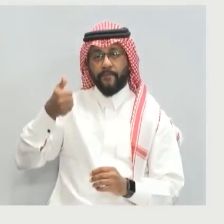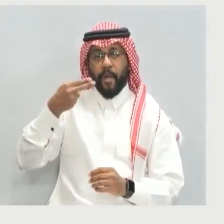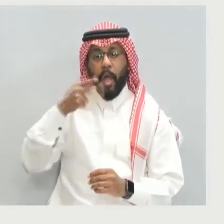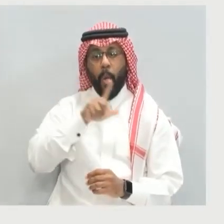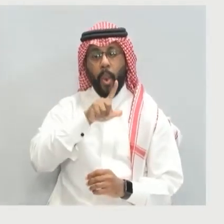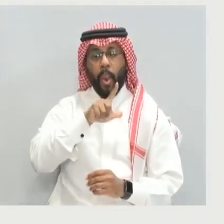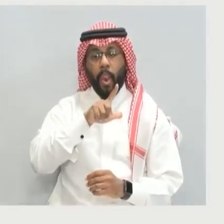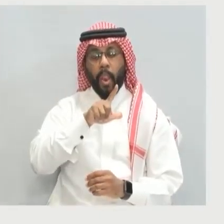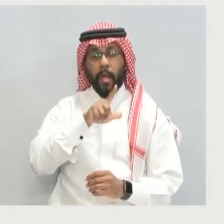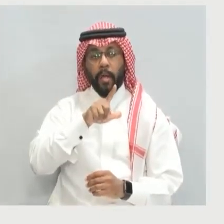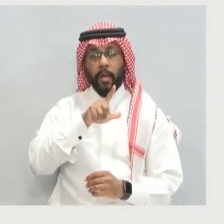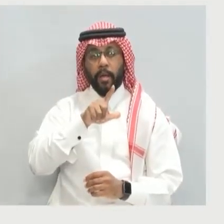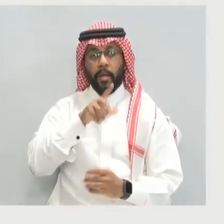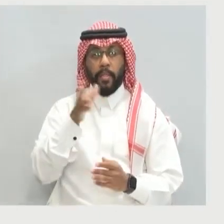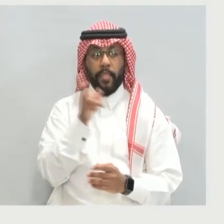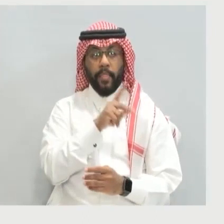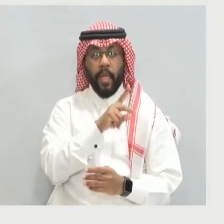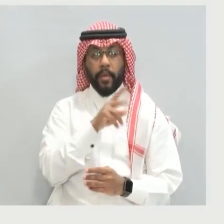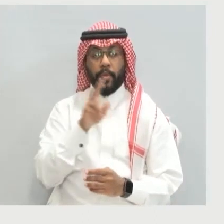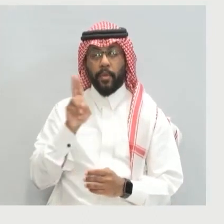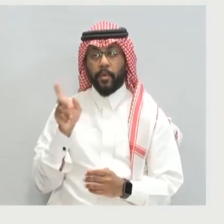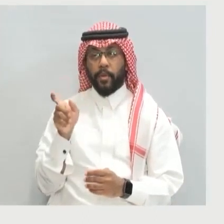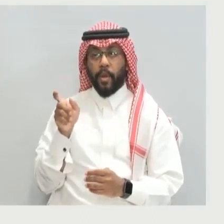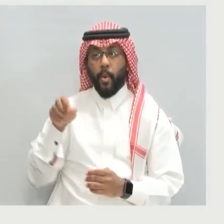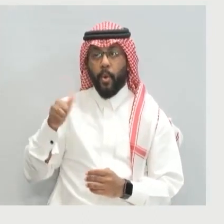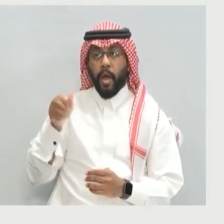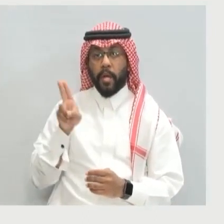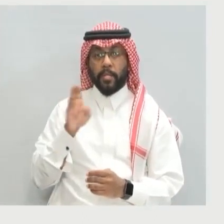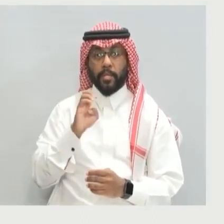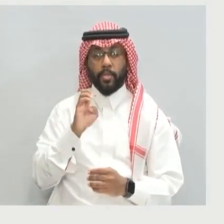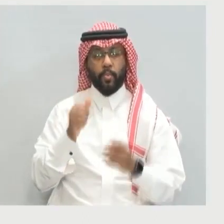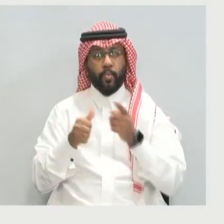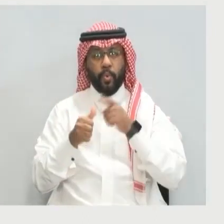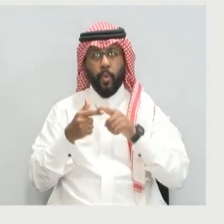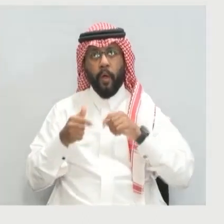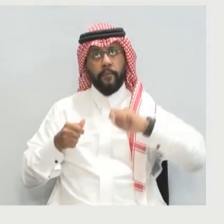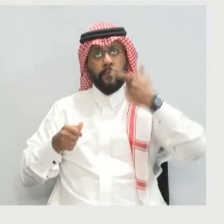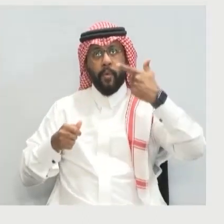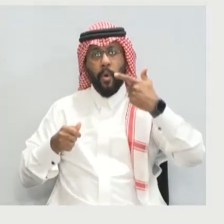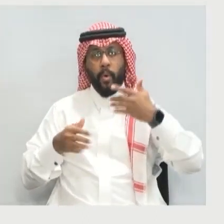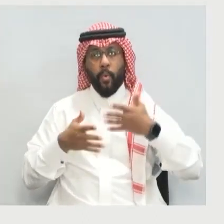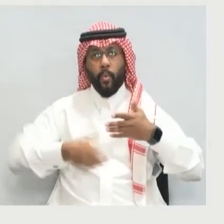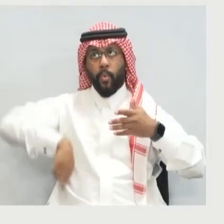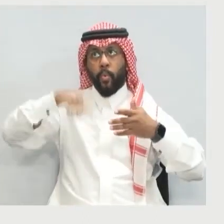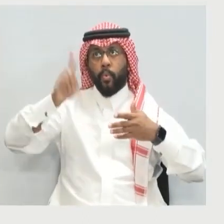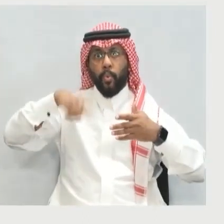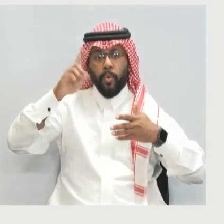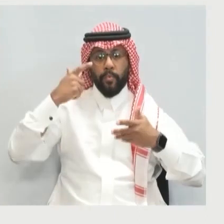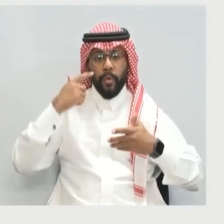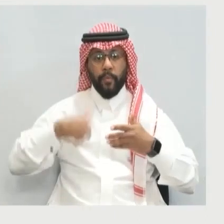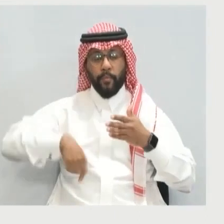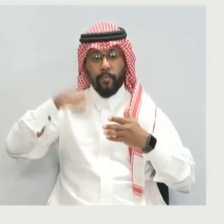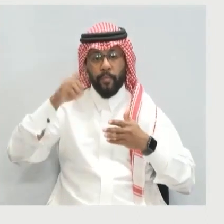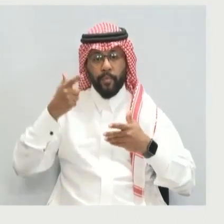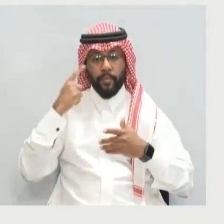الخاصه بالنواتج ايهما اعلى ايهما اعلى اذا طاقه المتفاعلات لاحظ انها اعلى من طاقه